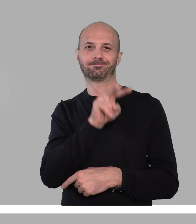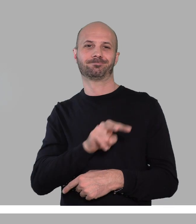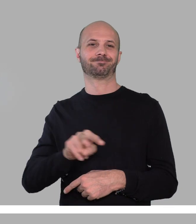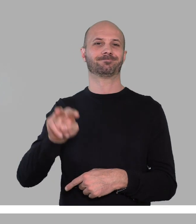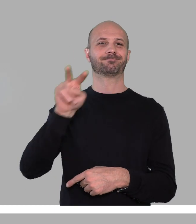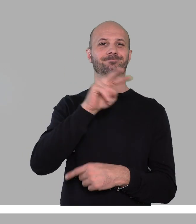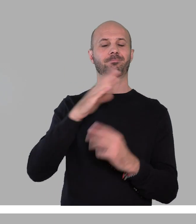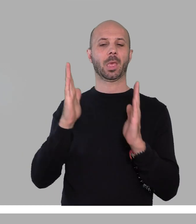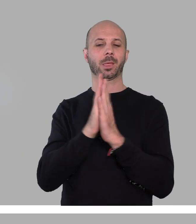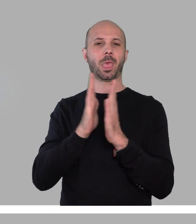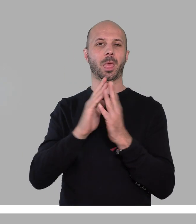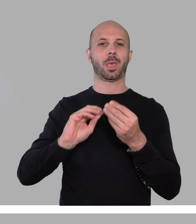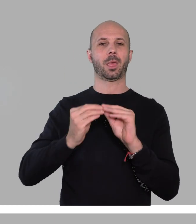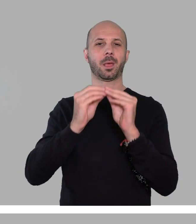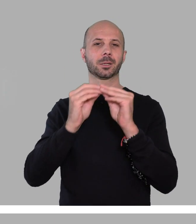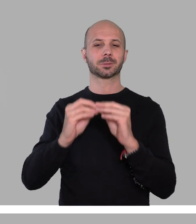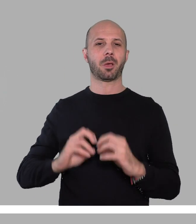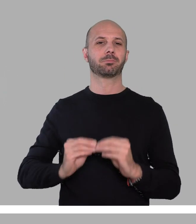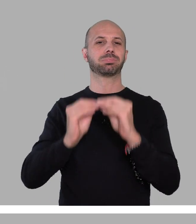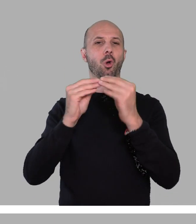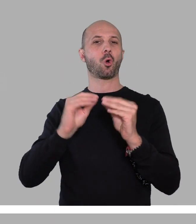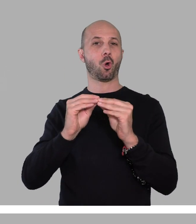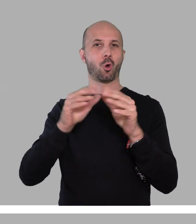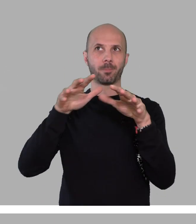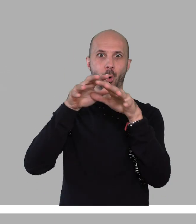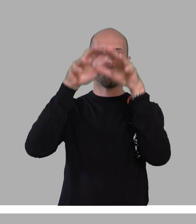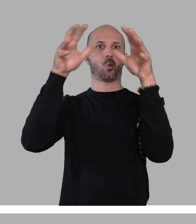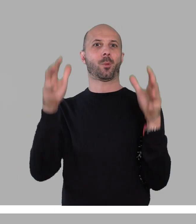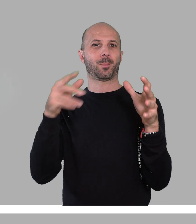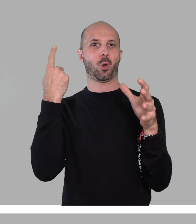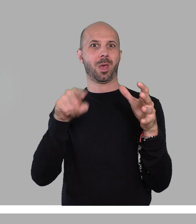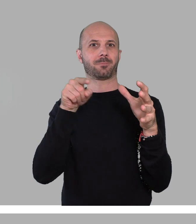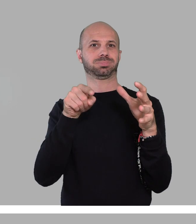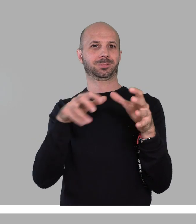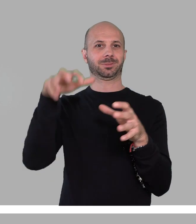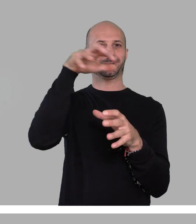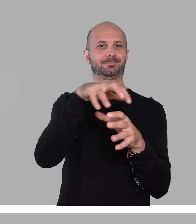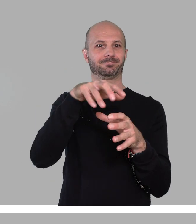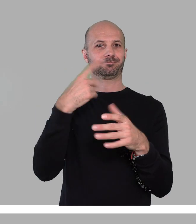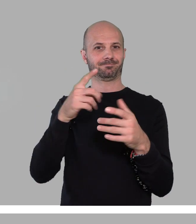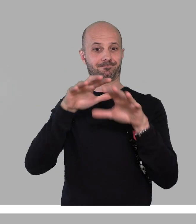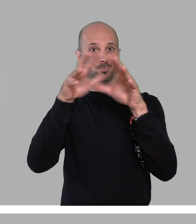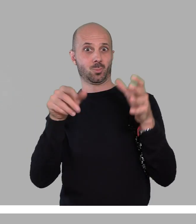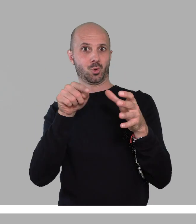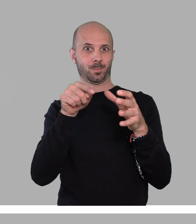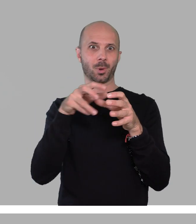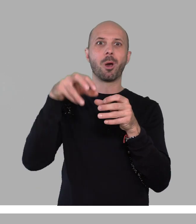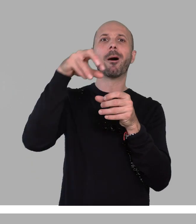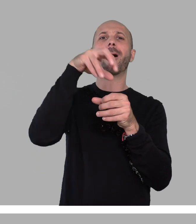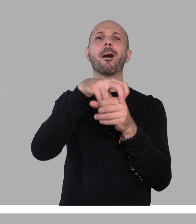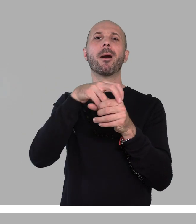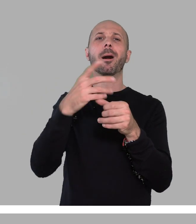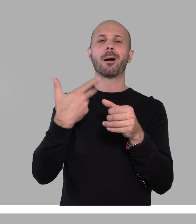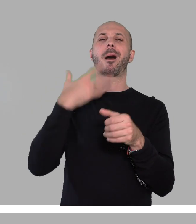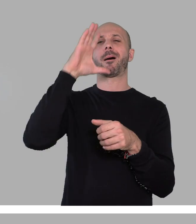lo sviluppo della chiesa, la cupola sovrastante, dove si colloca la cupola, si